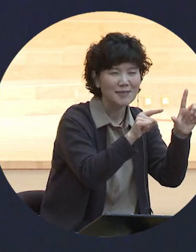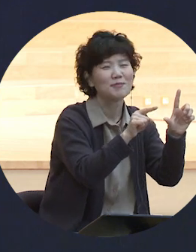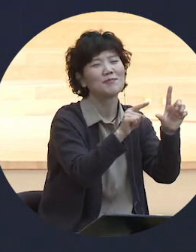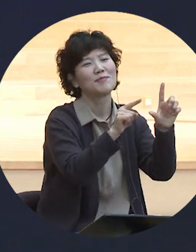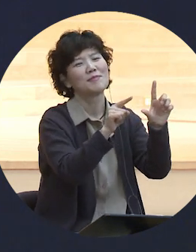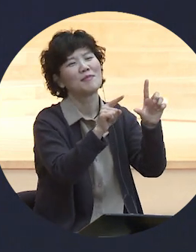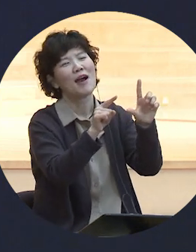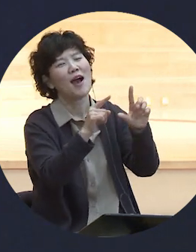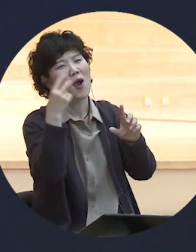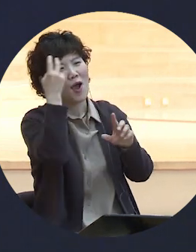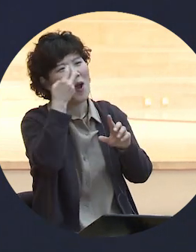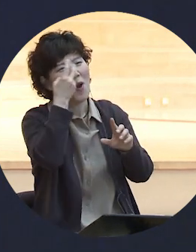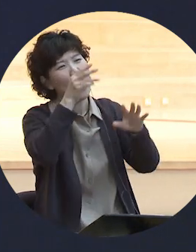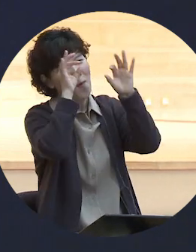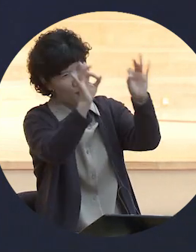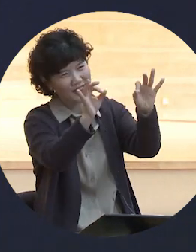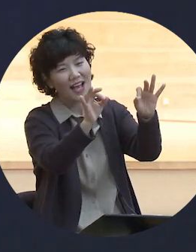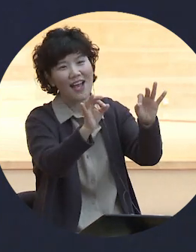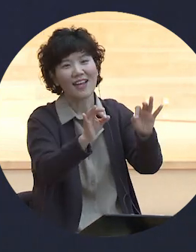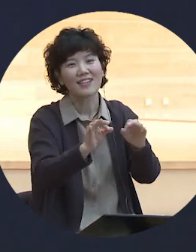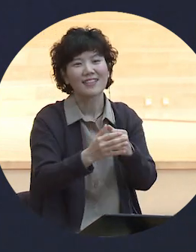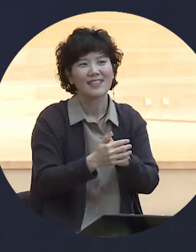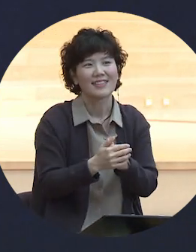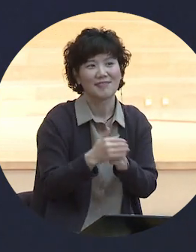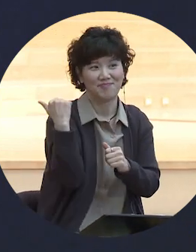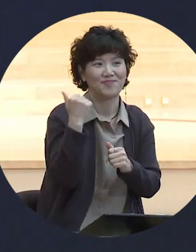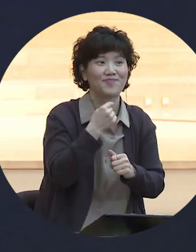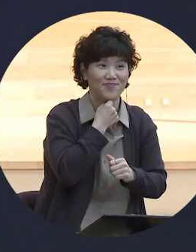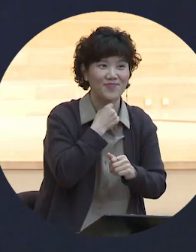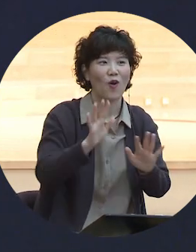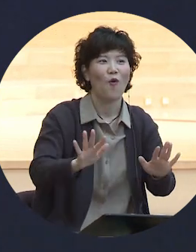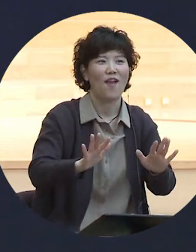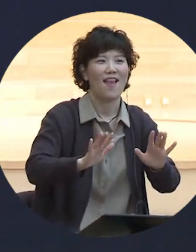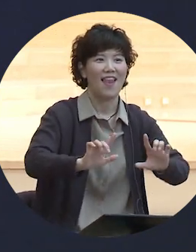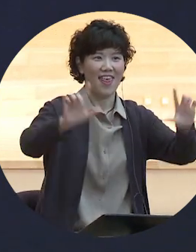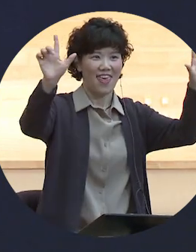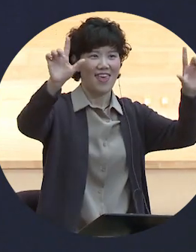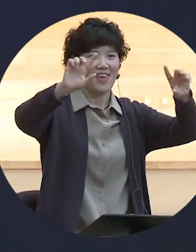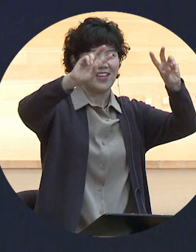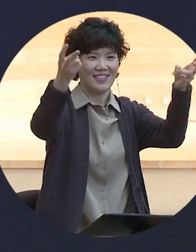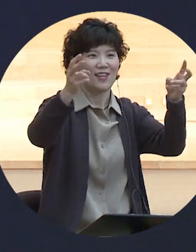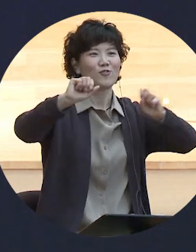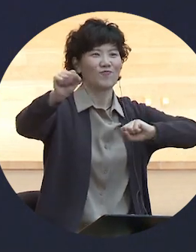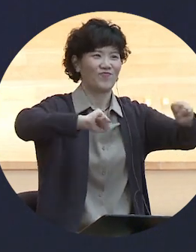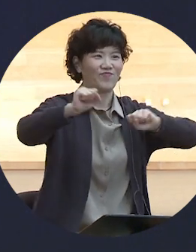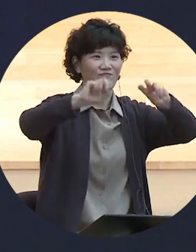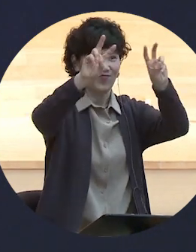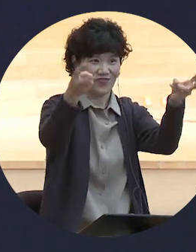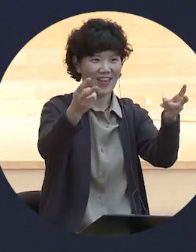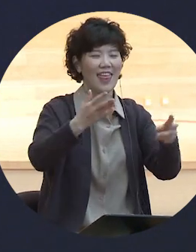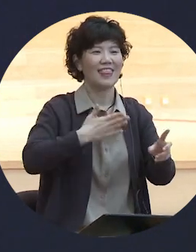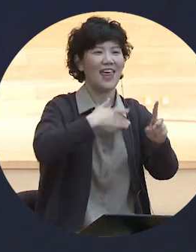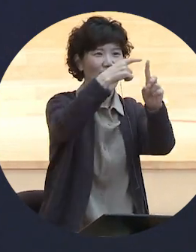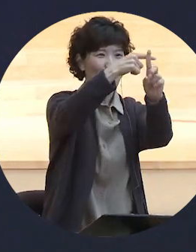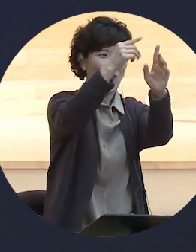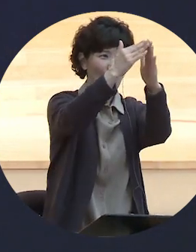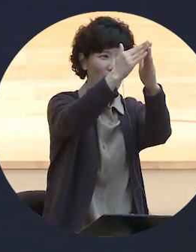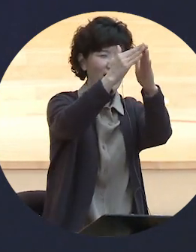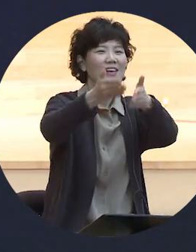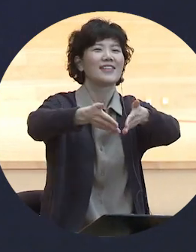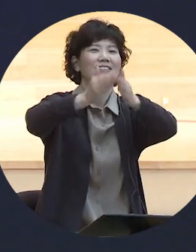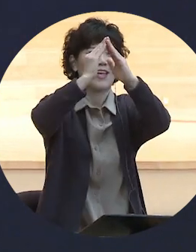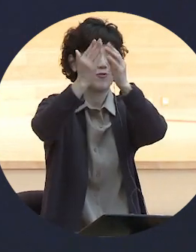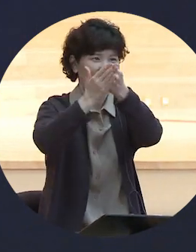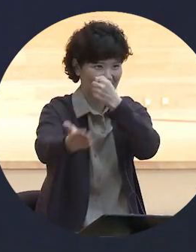돌아보자, 살펴보자 라고 해서 올해 사역의 주제가, 따라 하십시다. 내 교회를